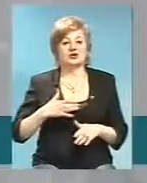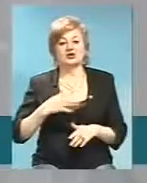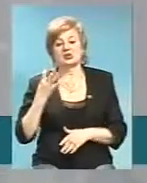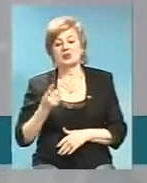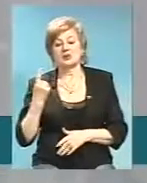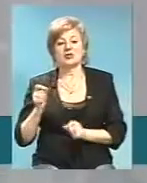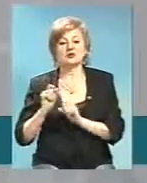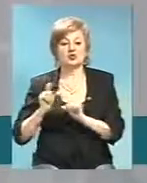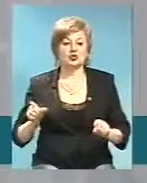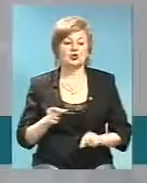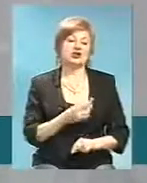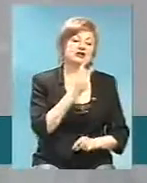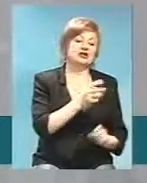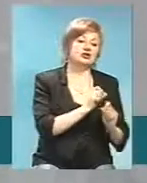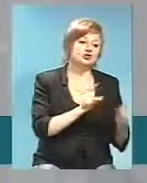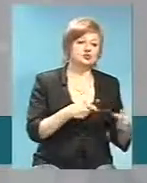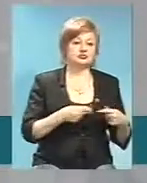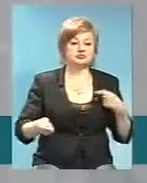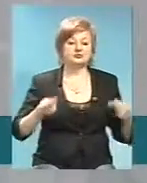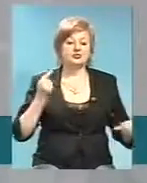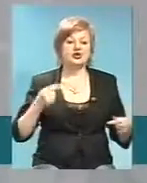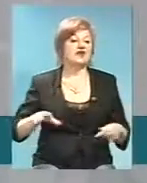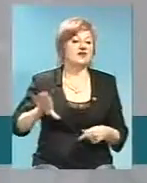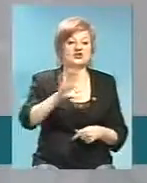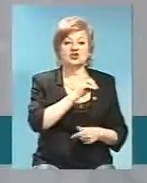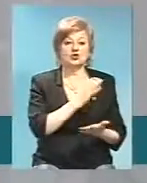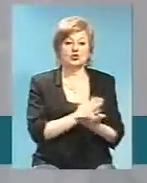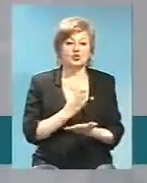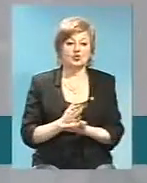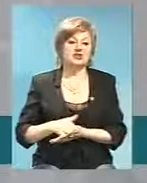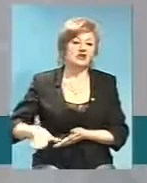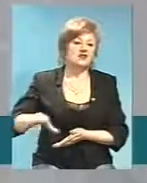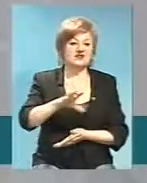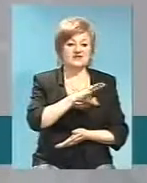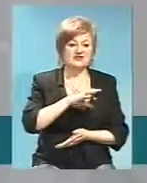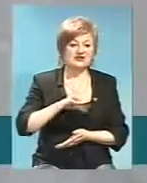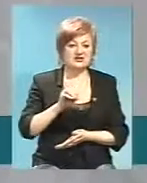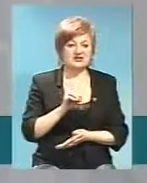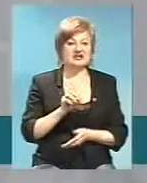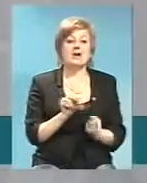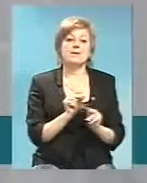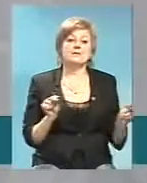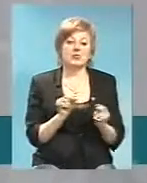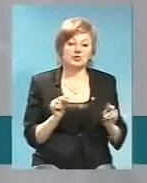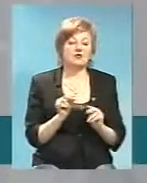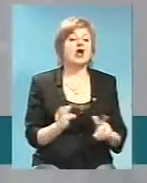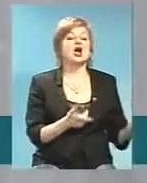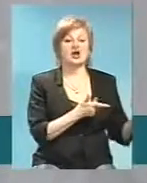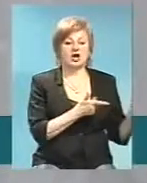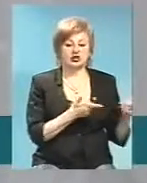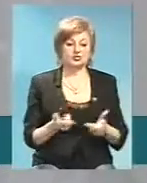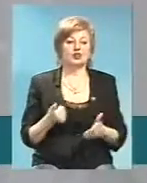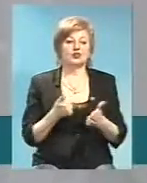41-й школі, чи в 3-й школі, різних школах, які перебувають, абсолютно всі педагоги готові